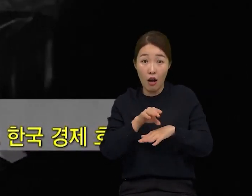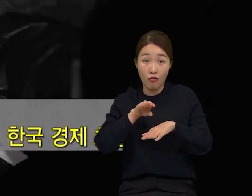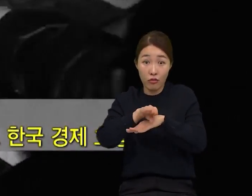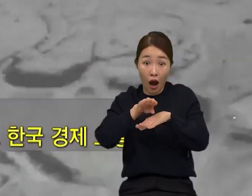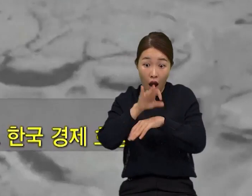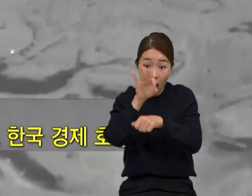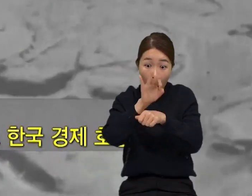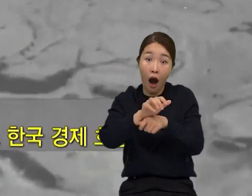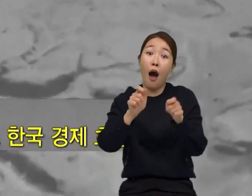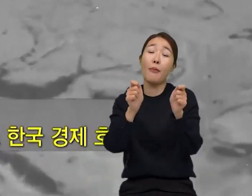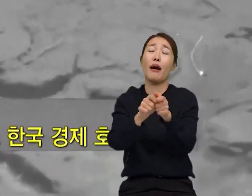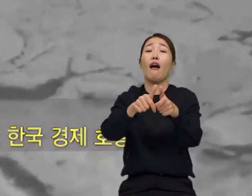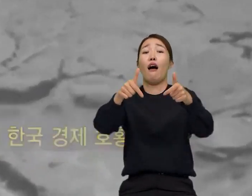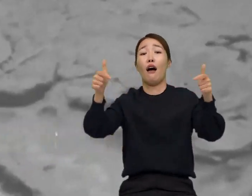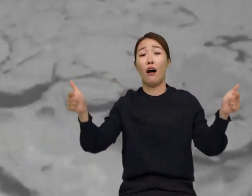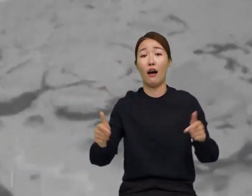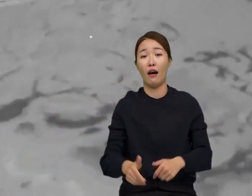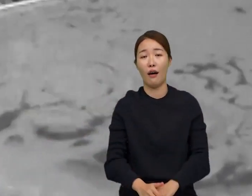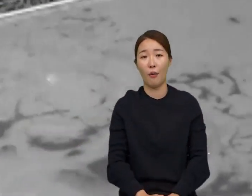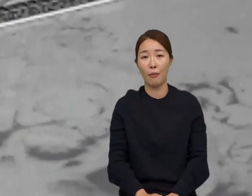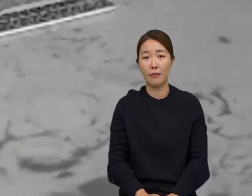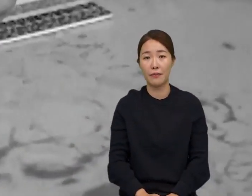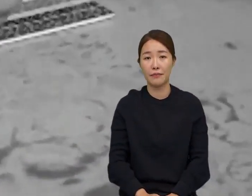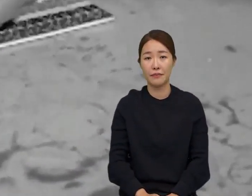국내 승용차 수요도 늘었다.